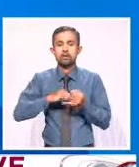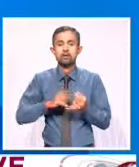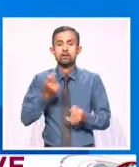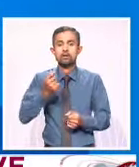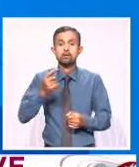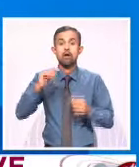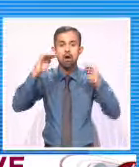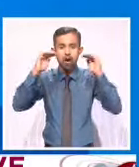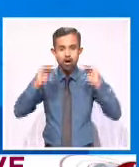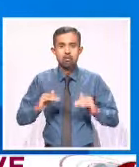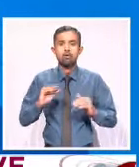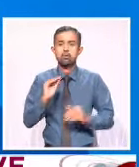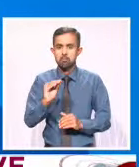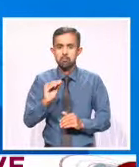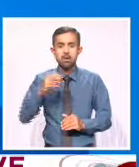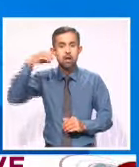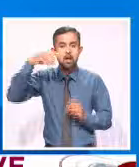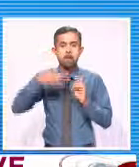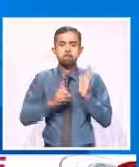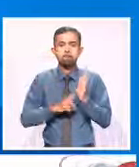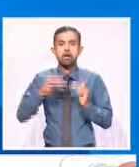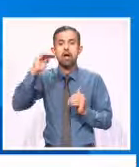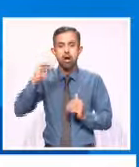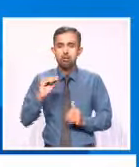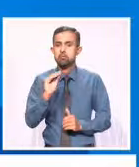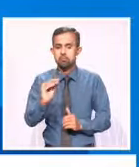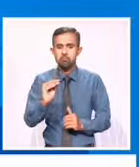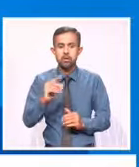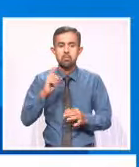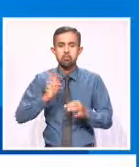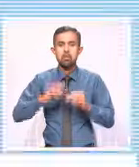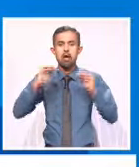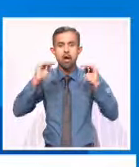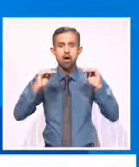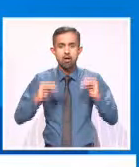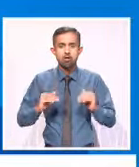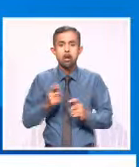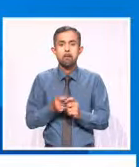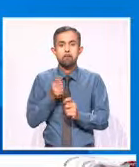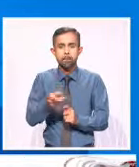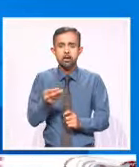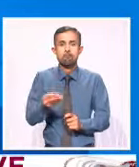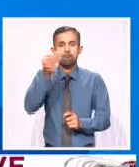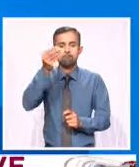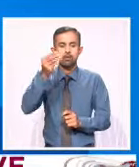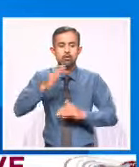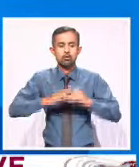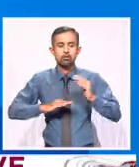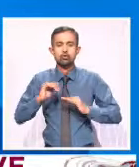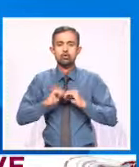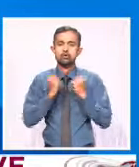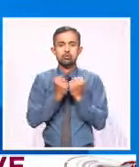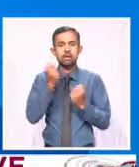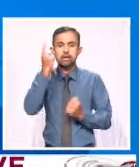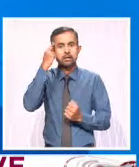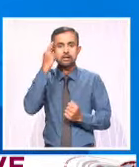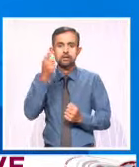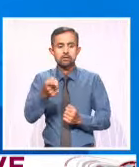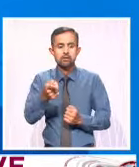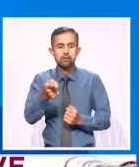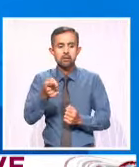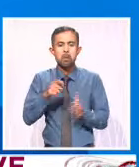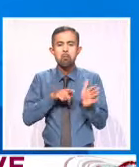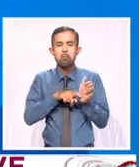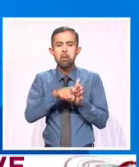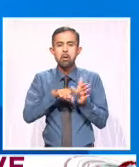බිලත් අවසානයේ අඩු කරනවා, මේ ලයිට් බිලත් අඩු කරනවා, මේ තියෙන ප්‍රශ්නත් අඩු කරනවා, පඩිත් වැඩි කරනවා. වෘත්තීය සමිතිය හිතනවා නම් ඒකට මේ